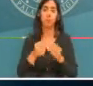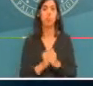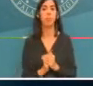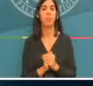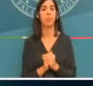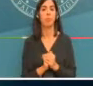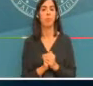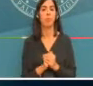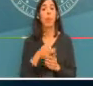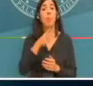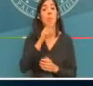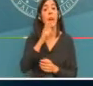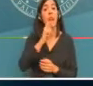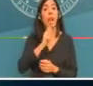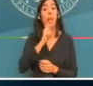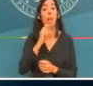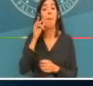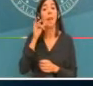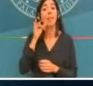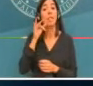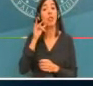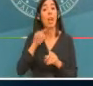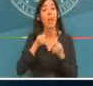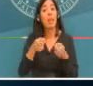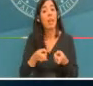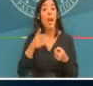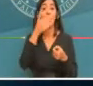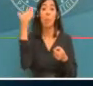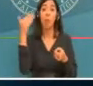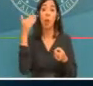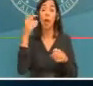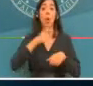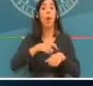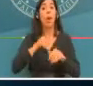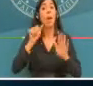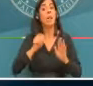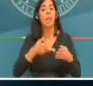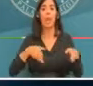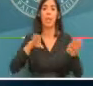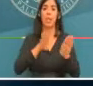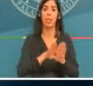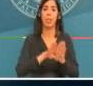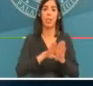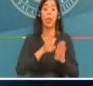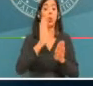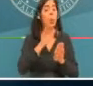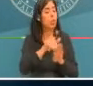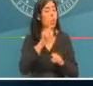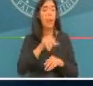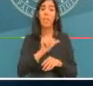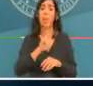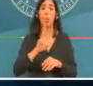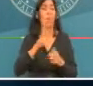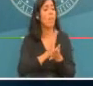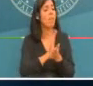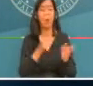tutti i giorni compresi i festivi dopo le 18 però potranno continuare operare per le consegne